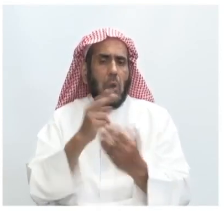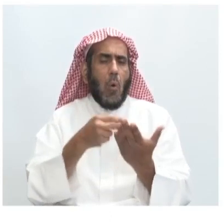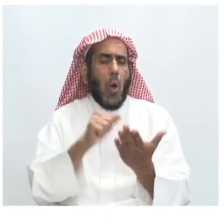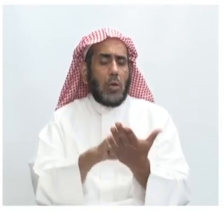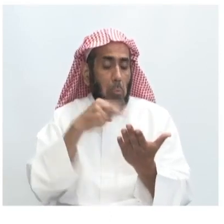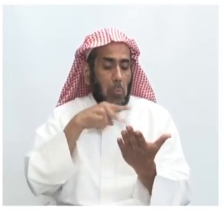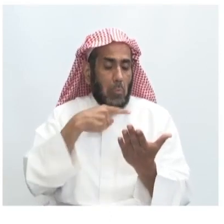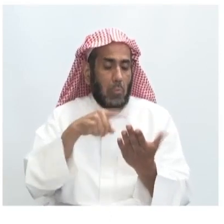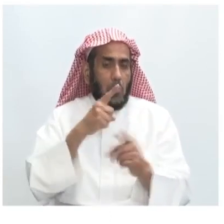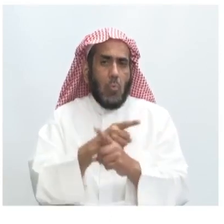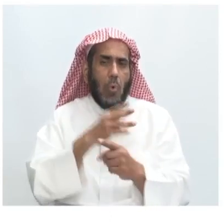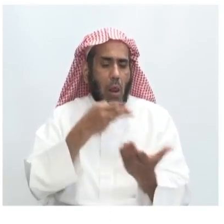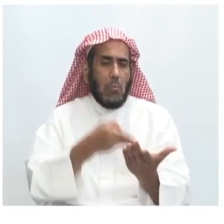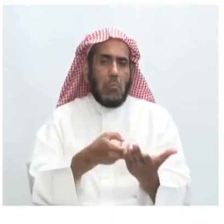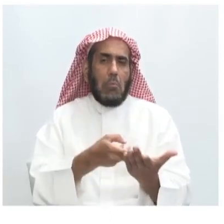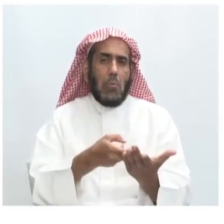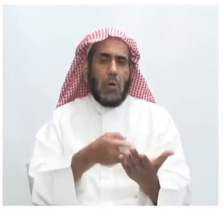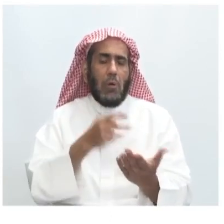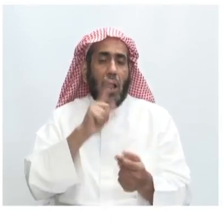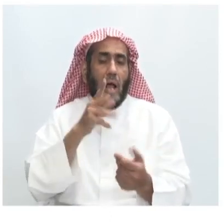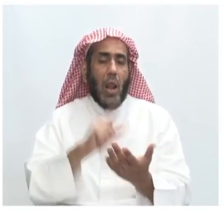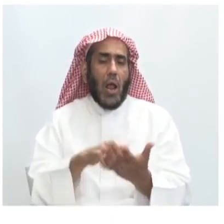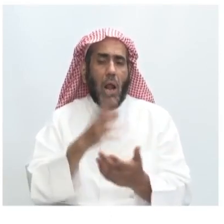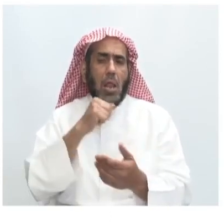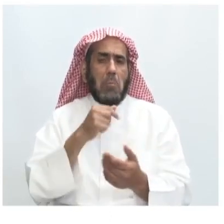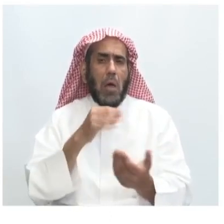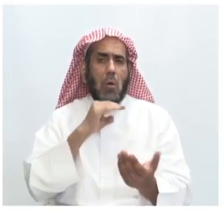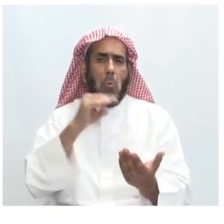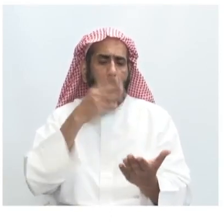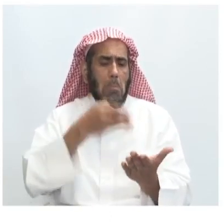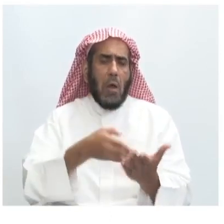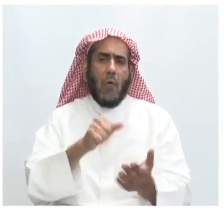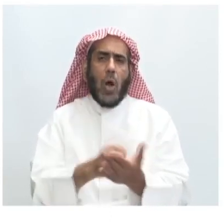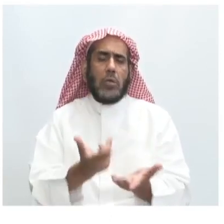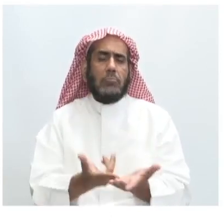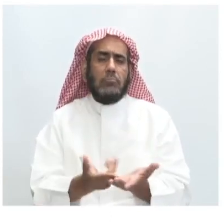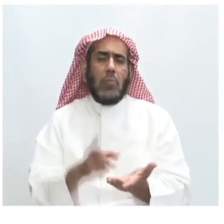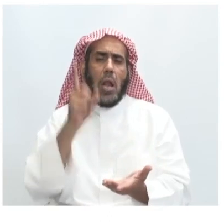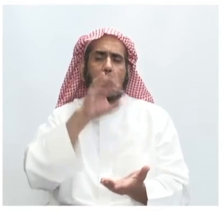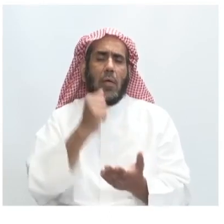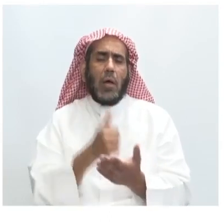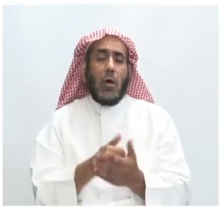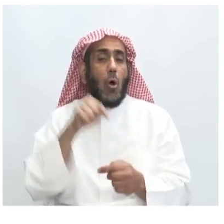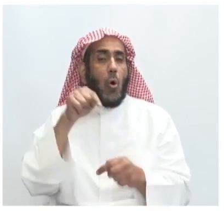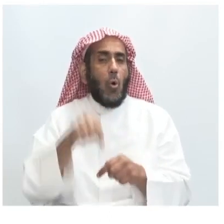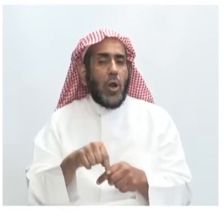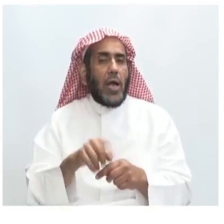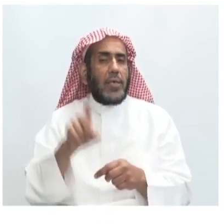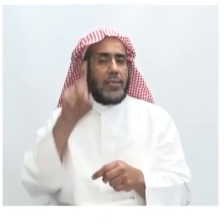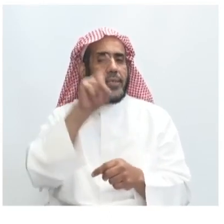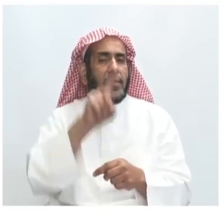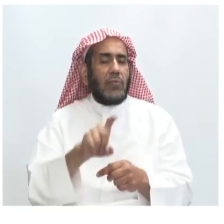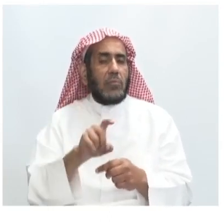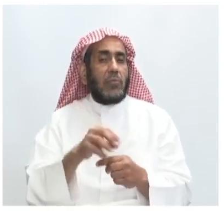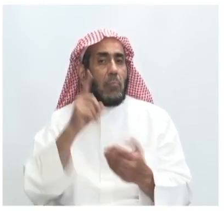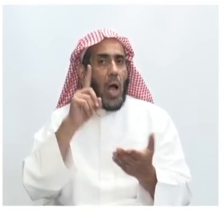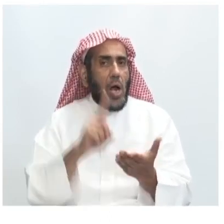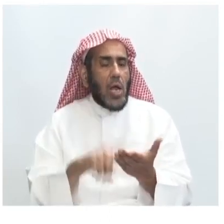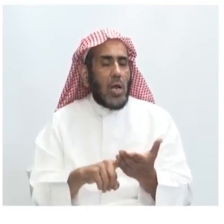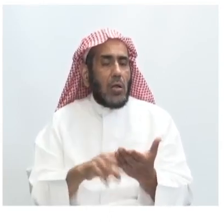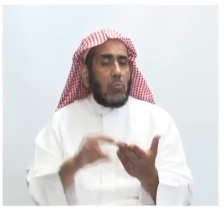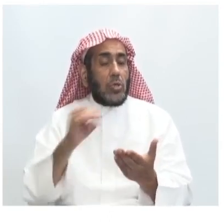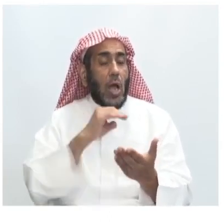مثلا فان قال لك لماذا لم تحل الواجب هنا يستفهم استفهاما حقيقيا